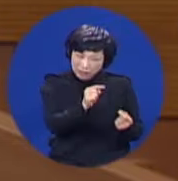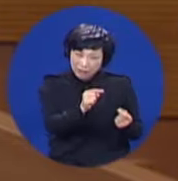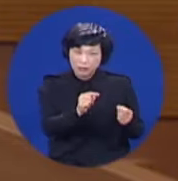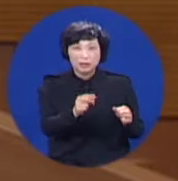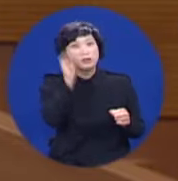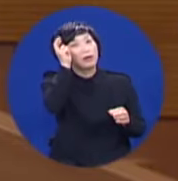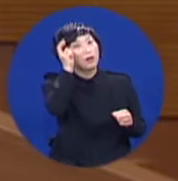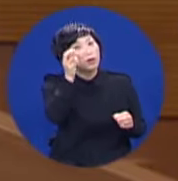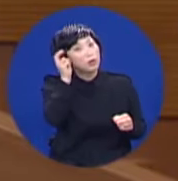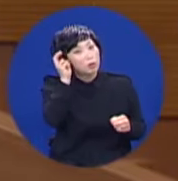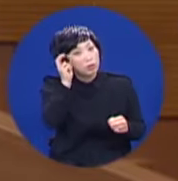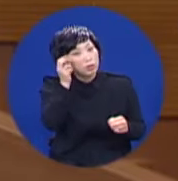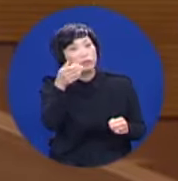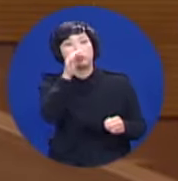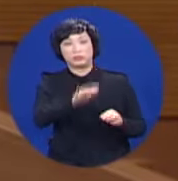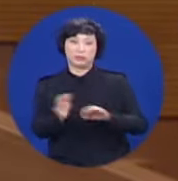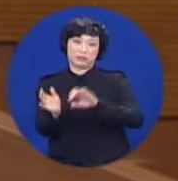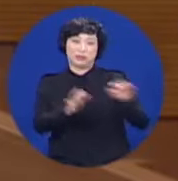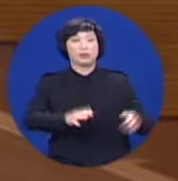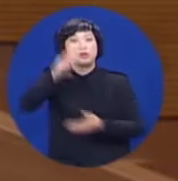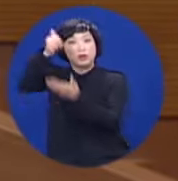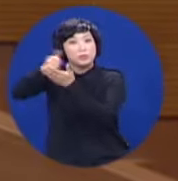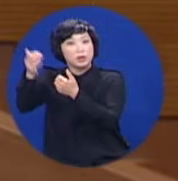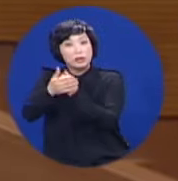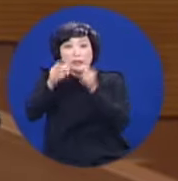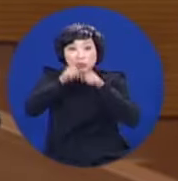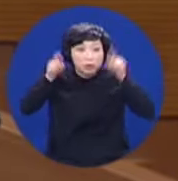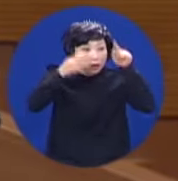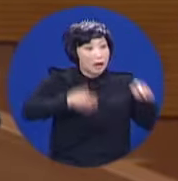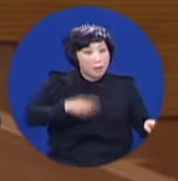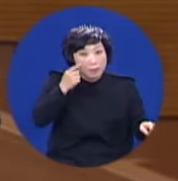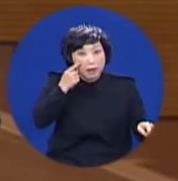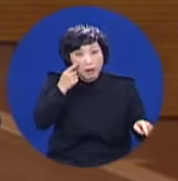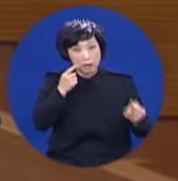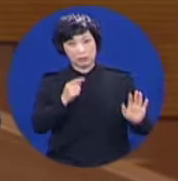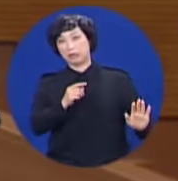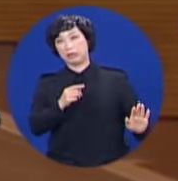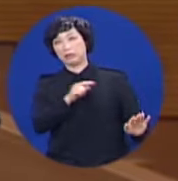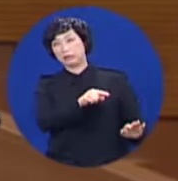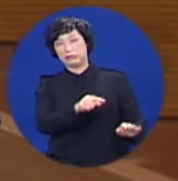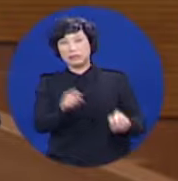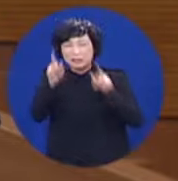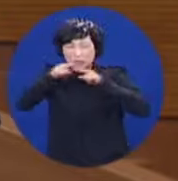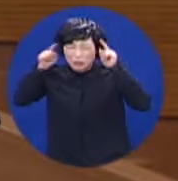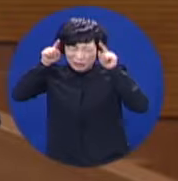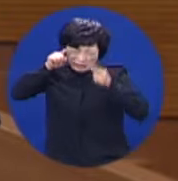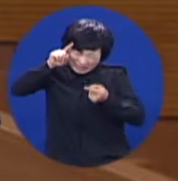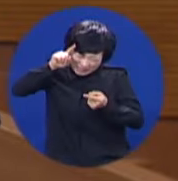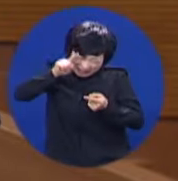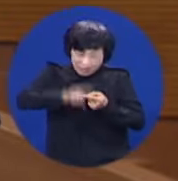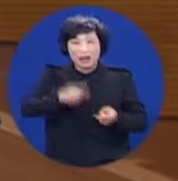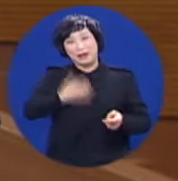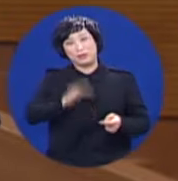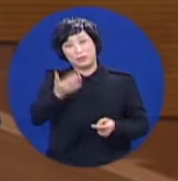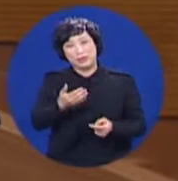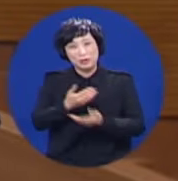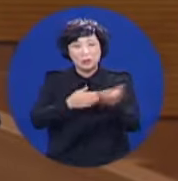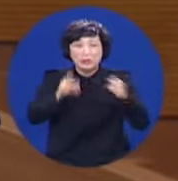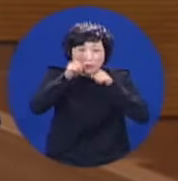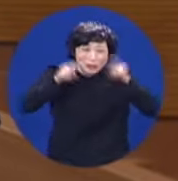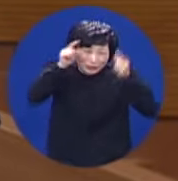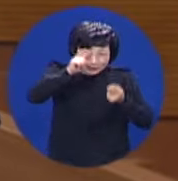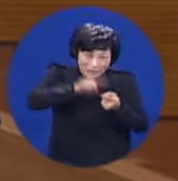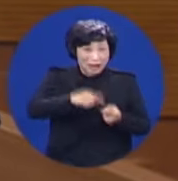사람은 그게 아니오. 지옥 그대로를 안다. 지옥